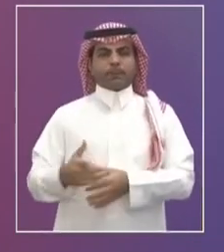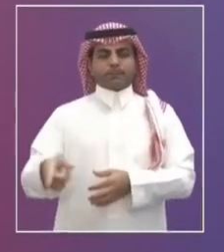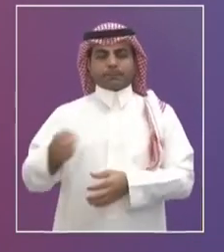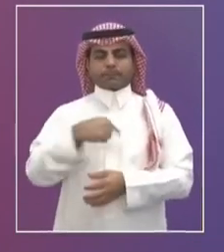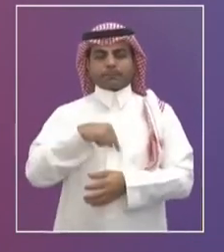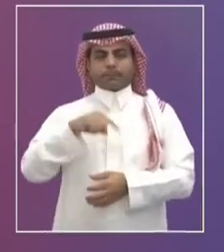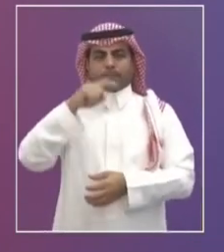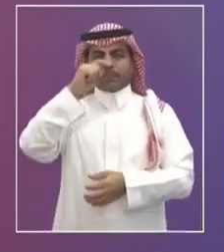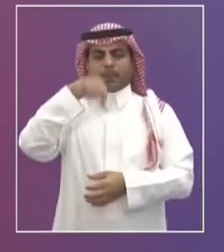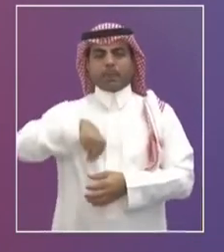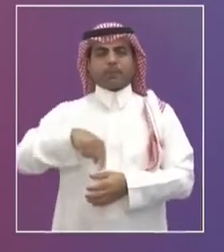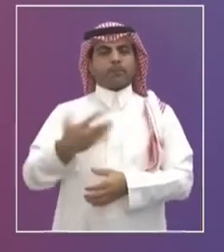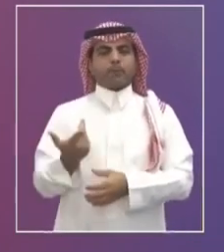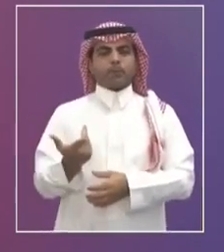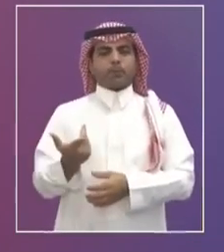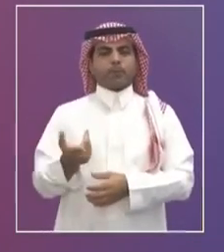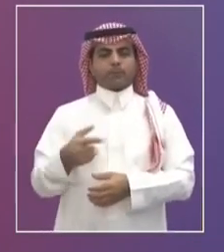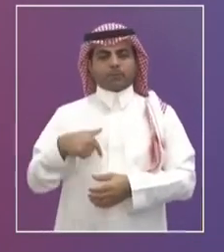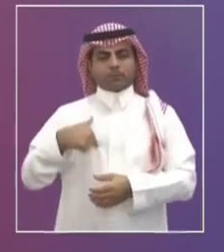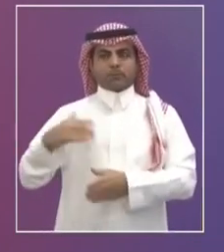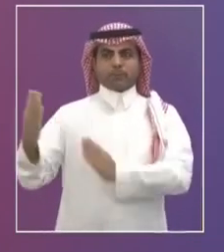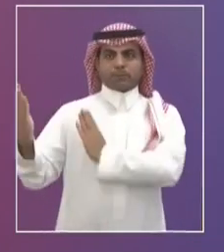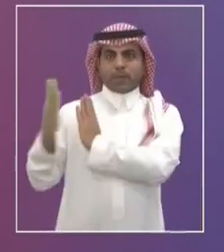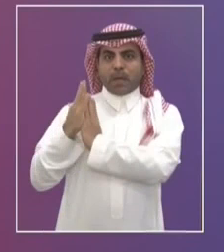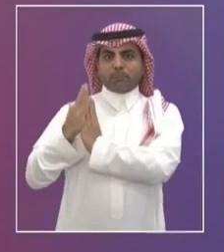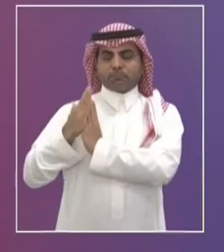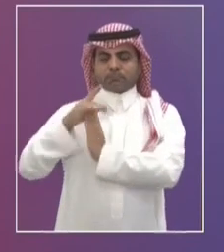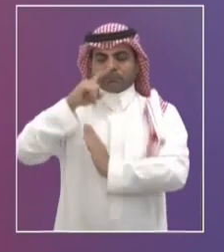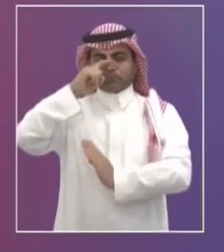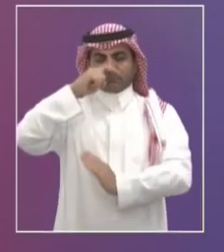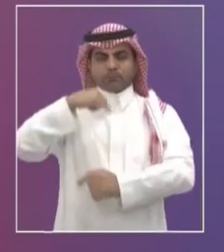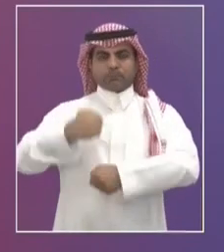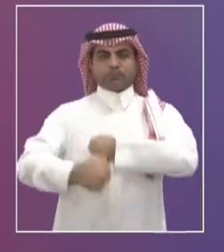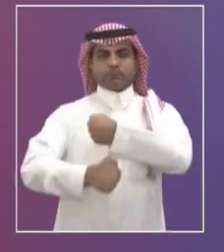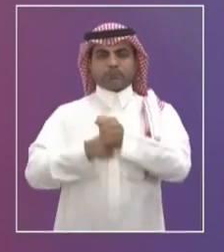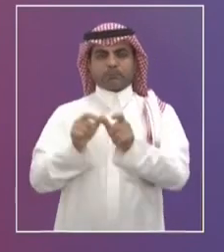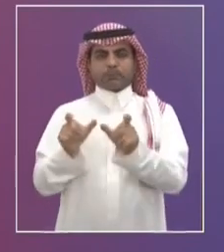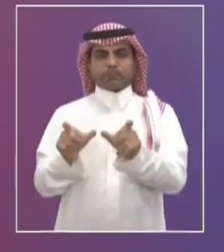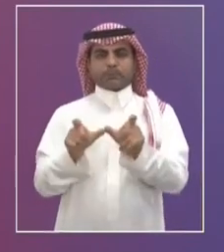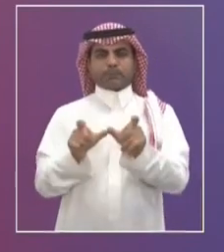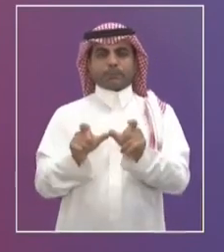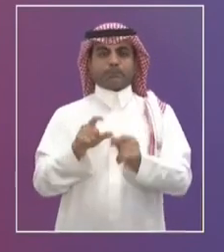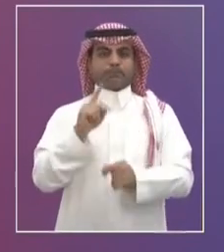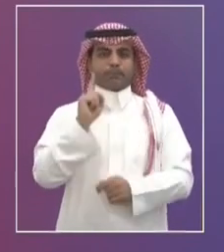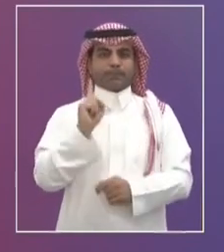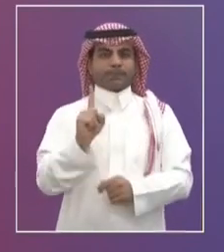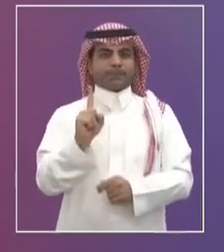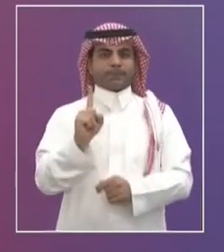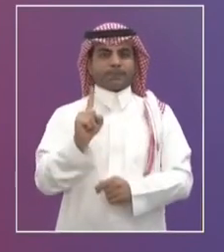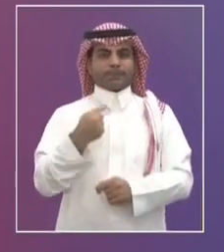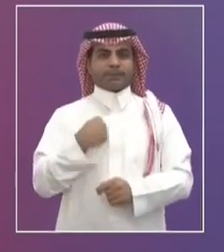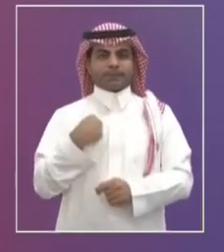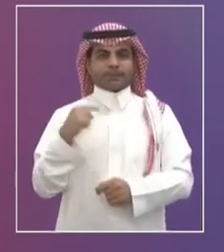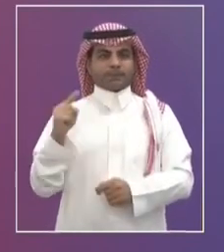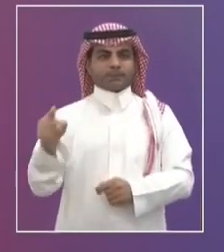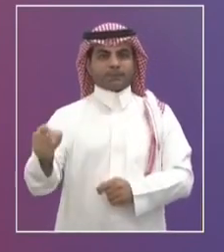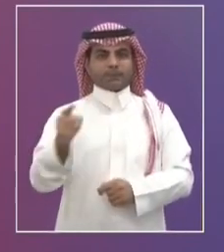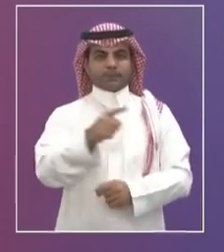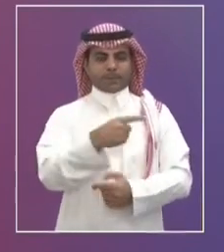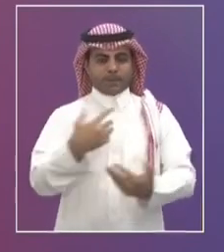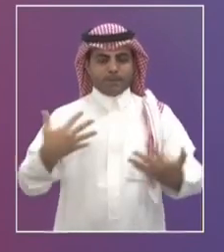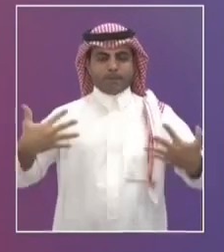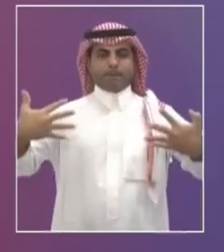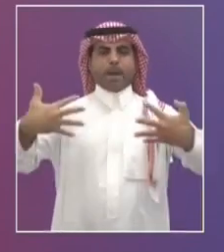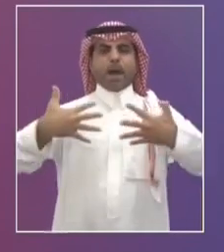من دعم كبير، لكن المسؤولية مشتركة.